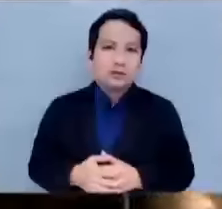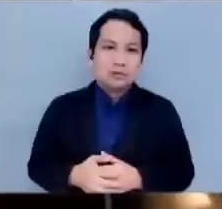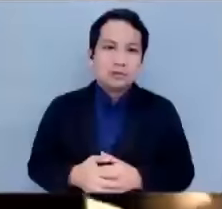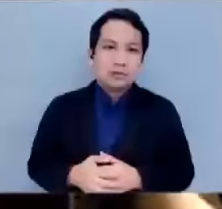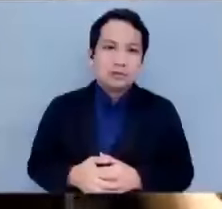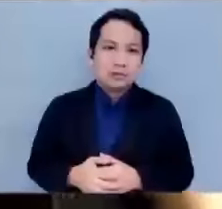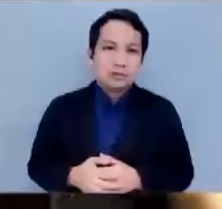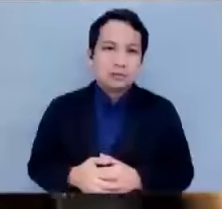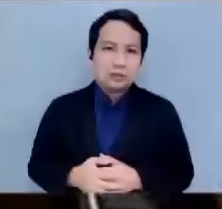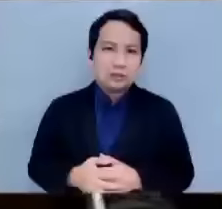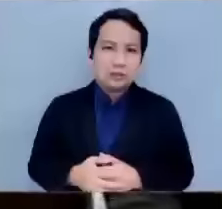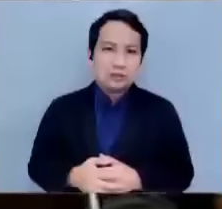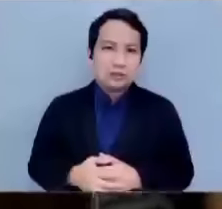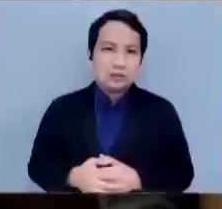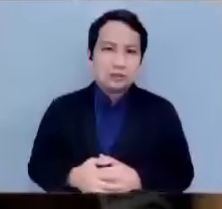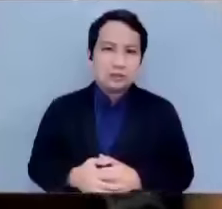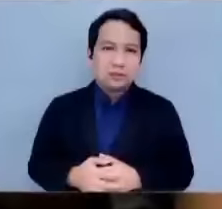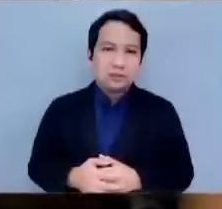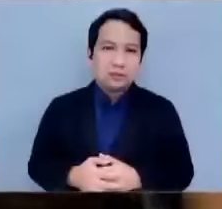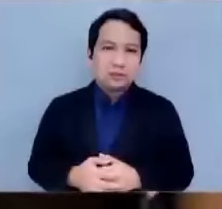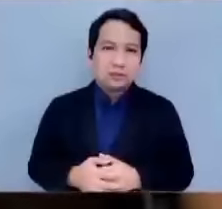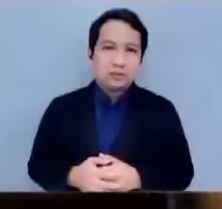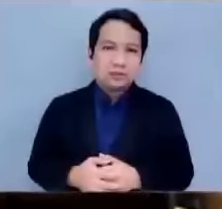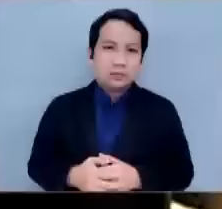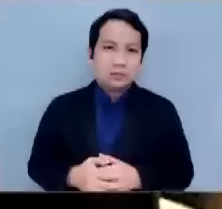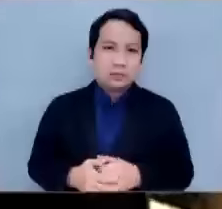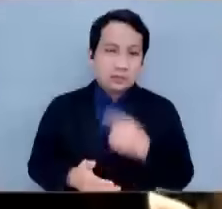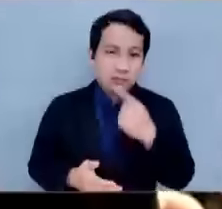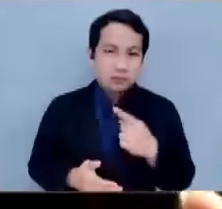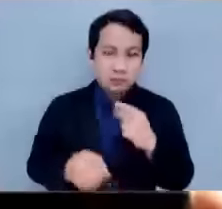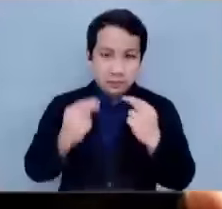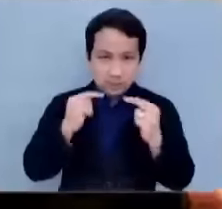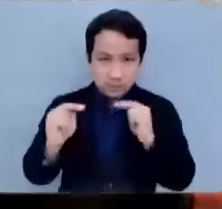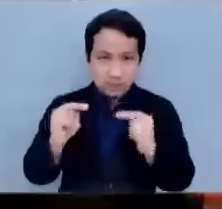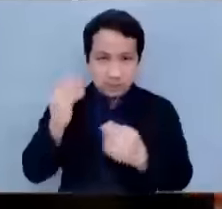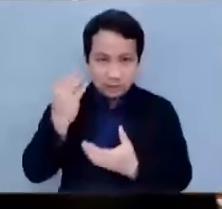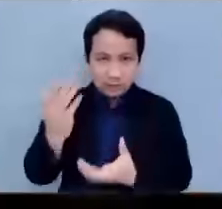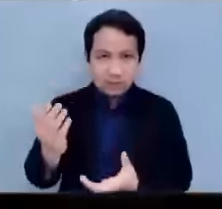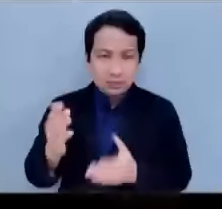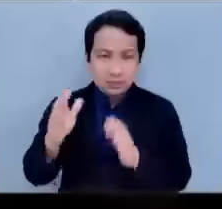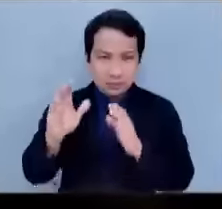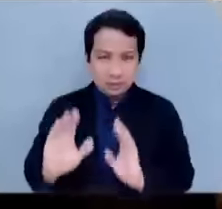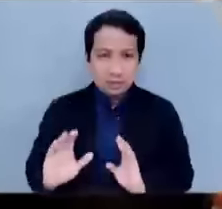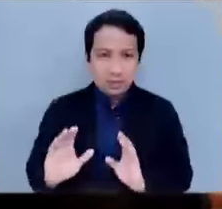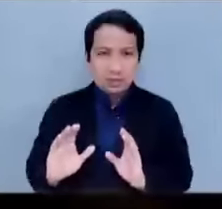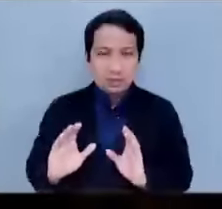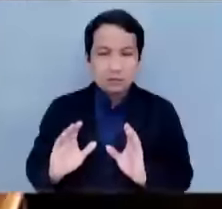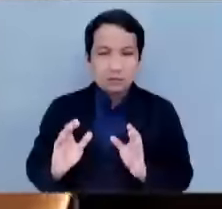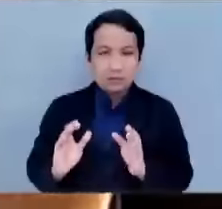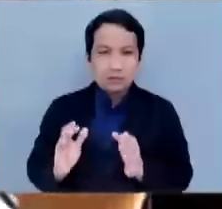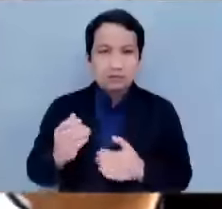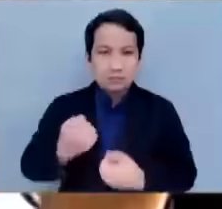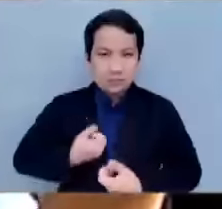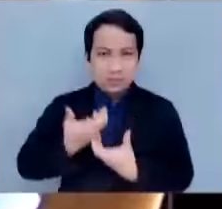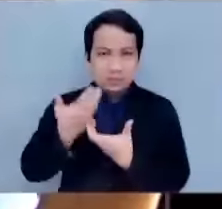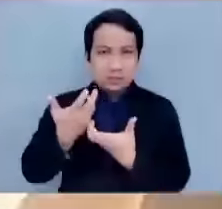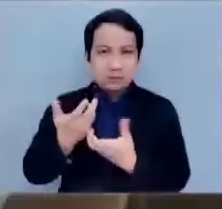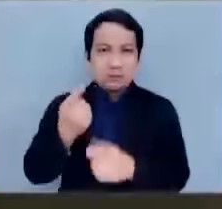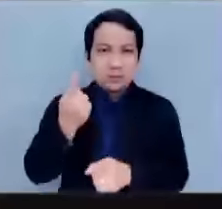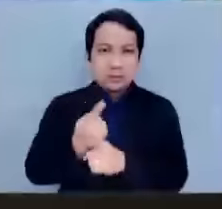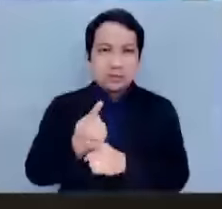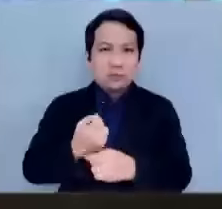Huwag po muna kayong maingay. Huwag po muna maingay. Nakikipag-negotiate tayo para may daos natin at may parating natin ng maayos yung ating